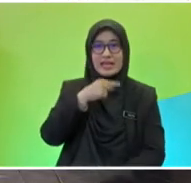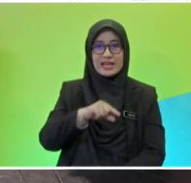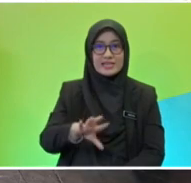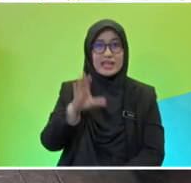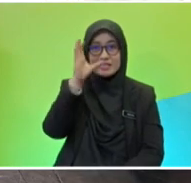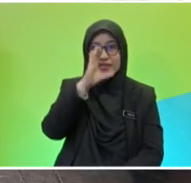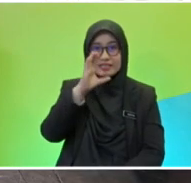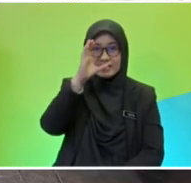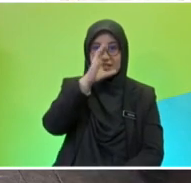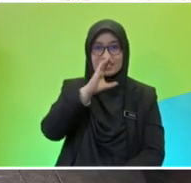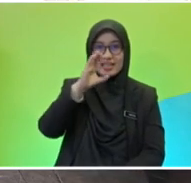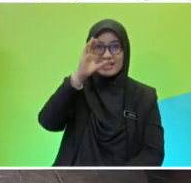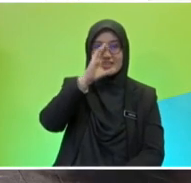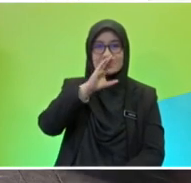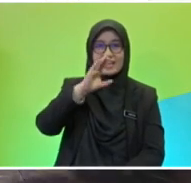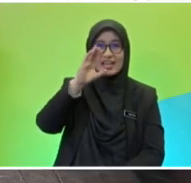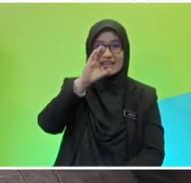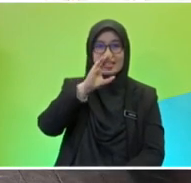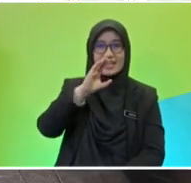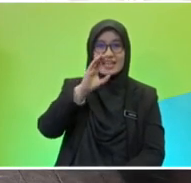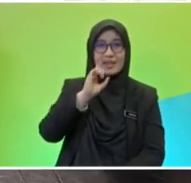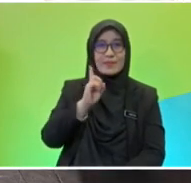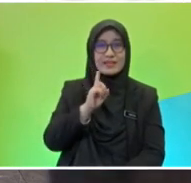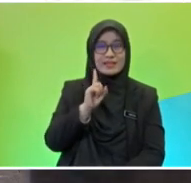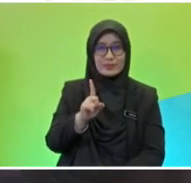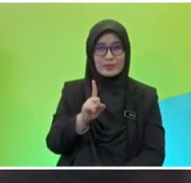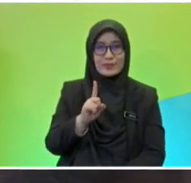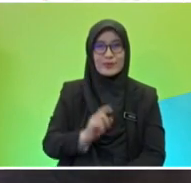cari. Yang mana satu? Ini cikgu gajah. Okey, pakai.